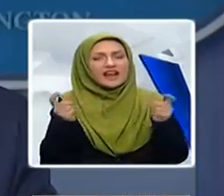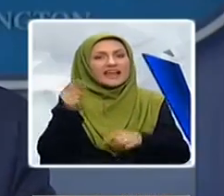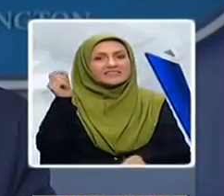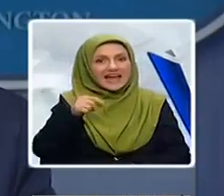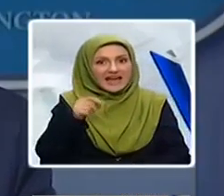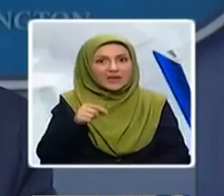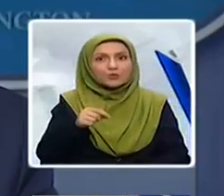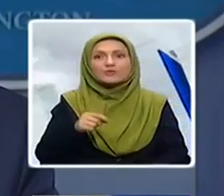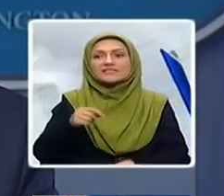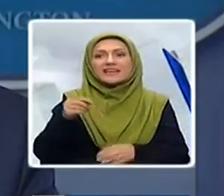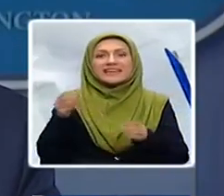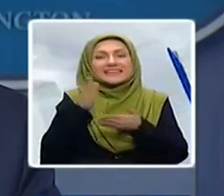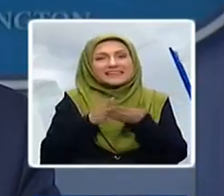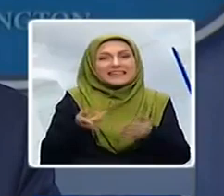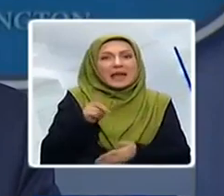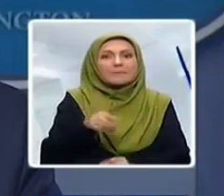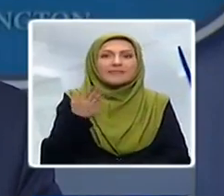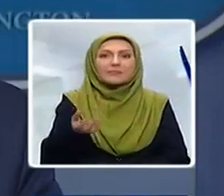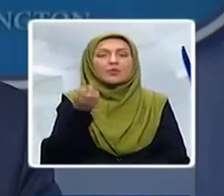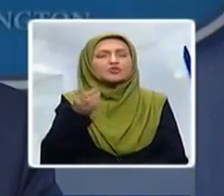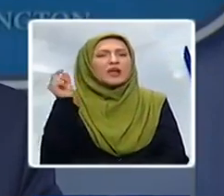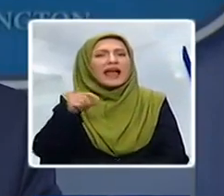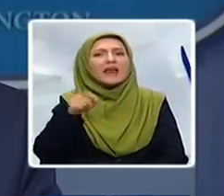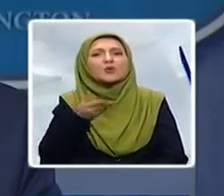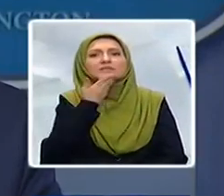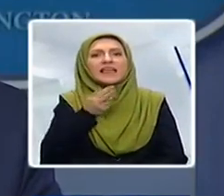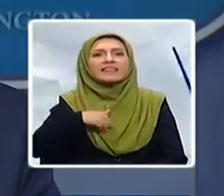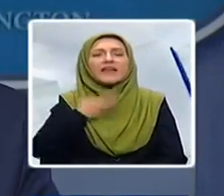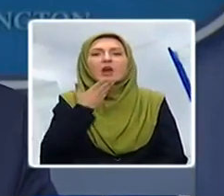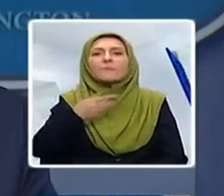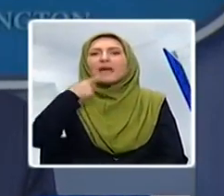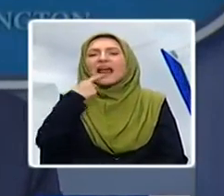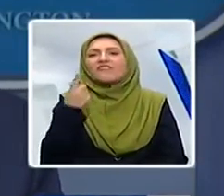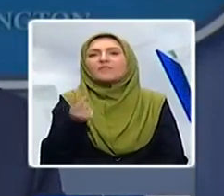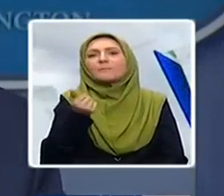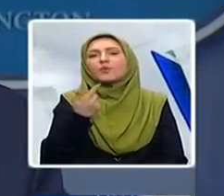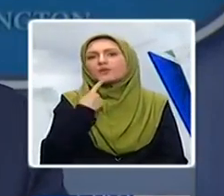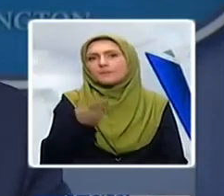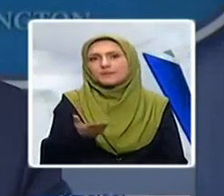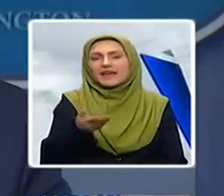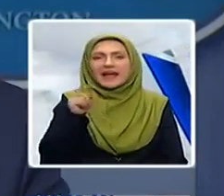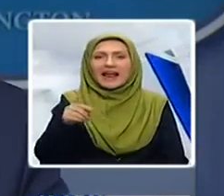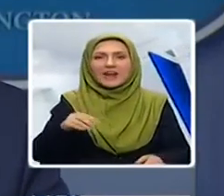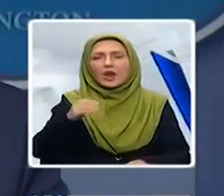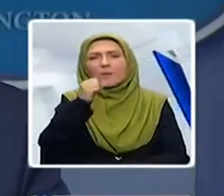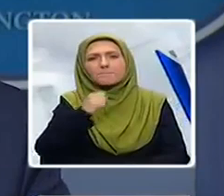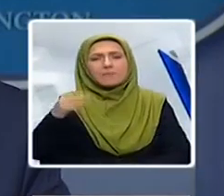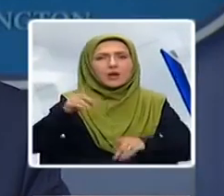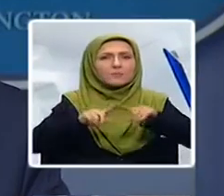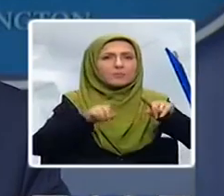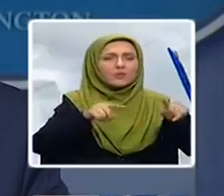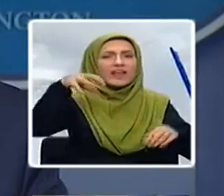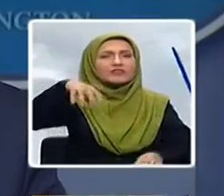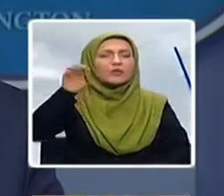کاهش نقش ترامپ در مسائل کرونایی تغییر دهد. مقامات و جمهوری‌خواهان نزدیک به کاخ سفید می‌گویند مشاوران